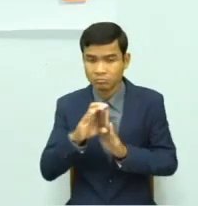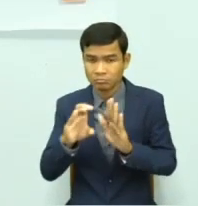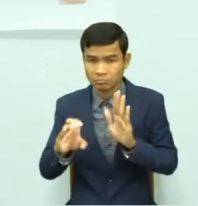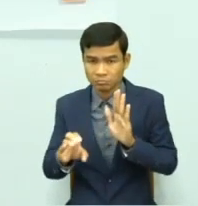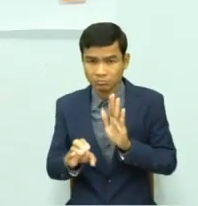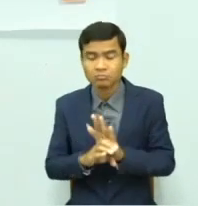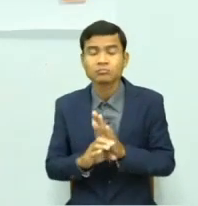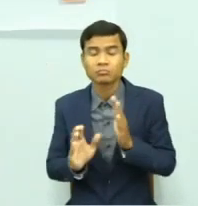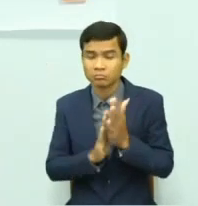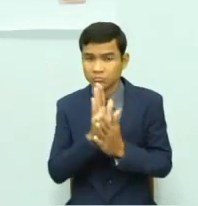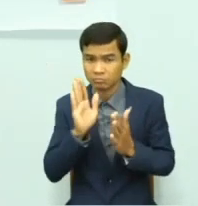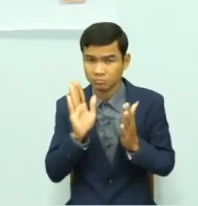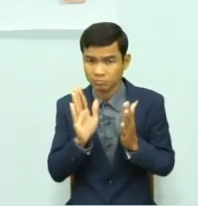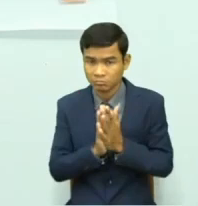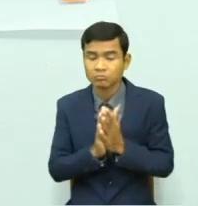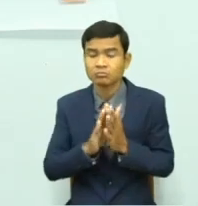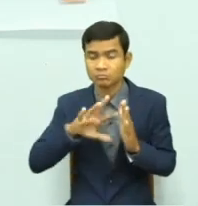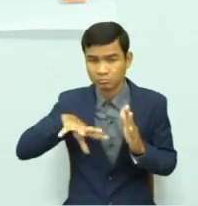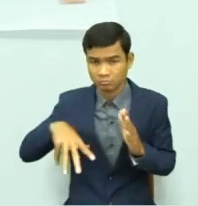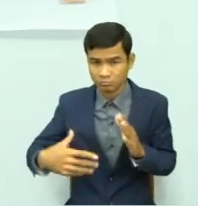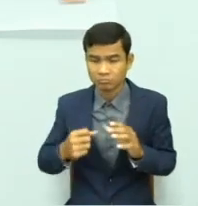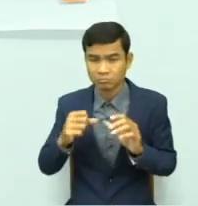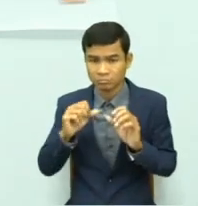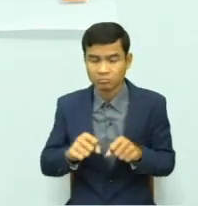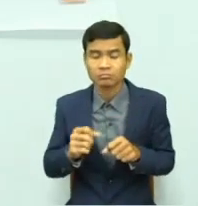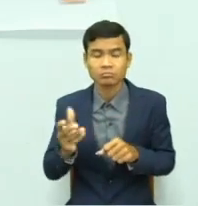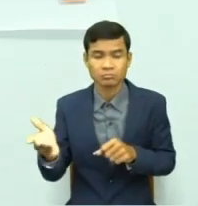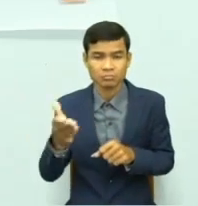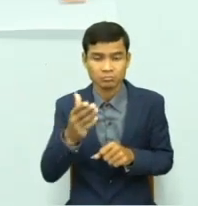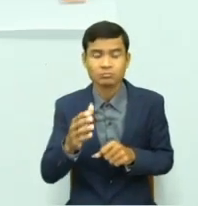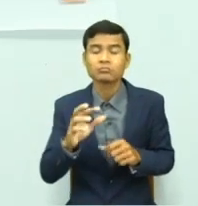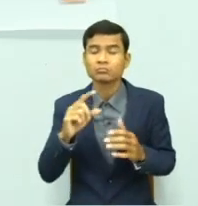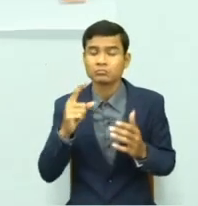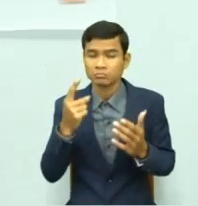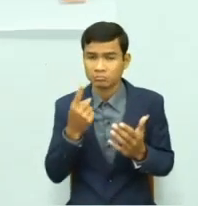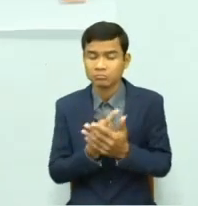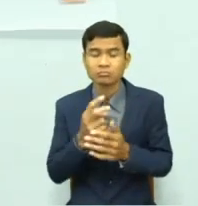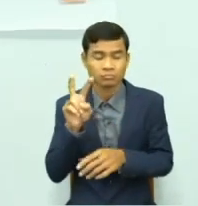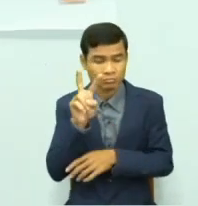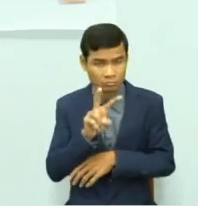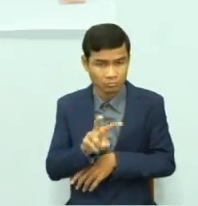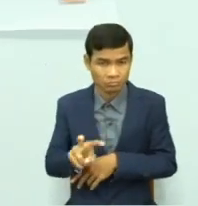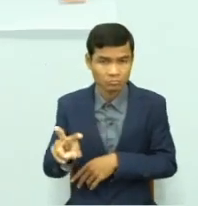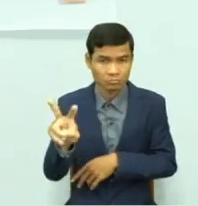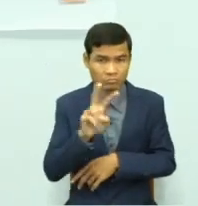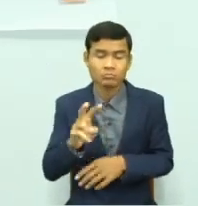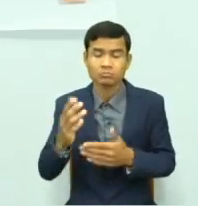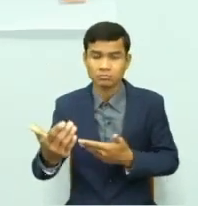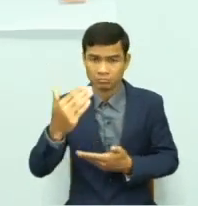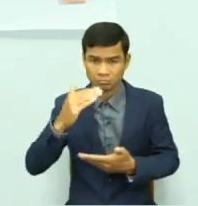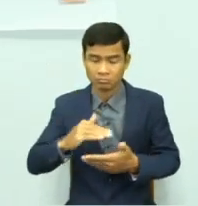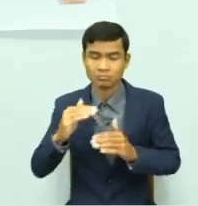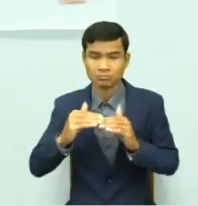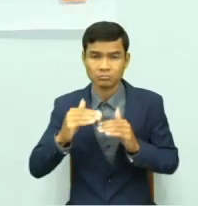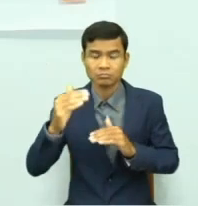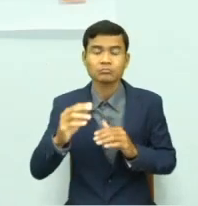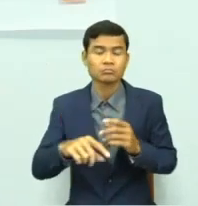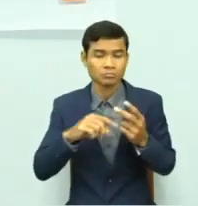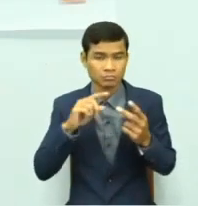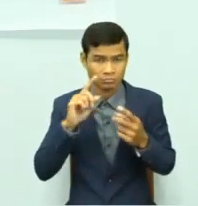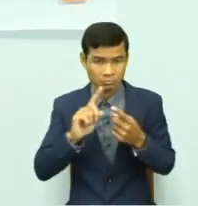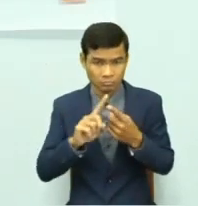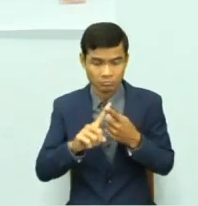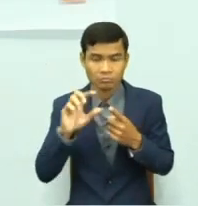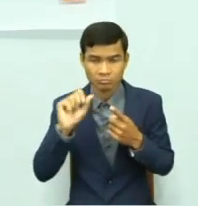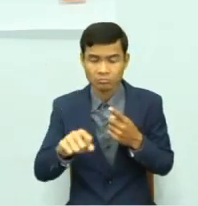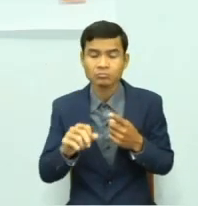bỏ protein con cha chẳng đam bay cho rùm thải ra xá cha sắm mất tập hoa càng lứa cứ tìm muối